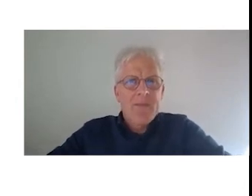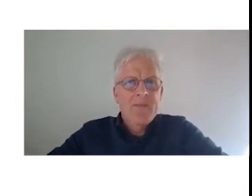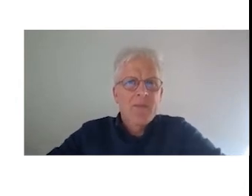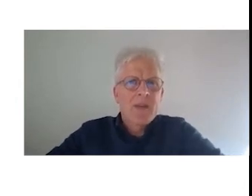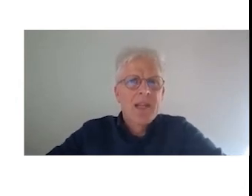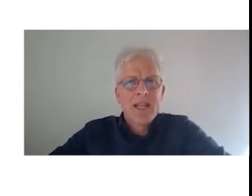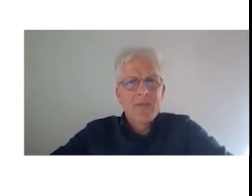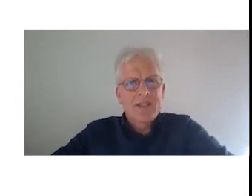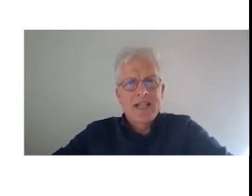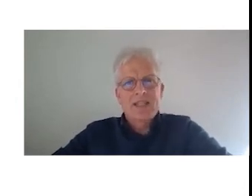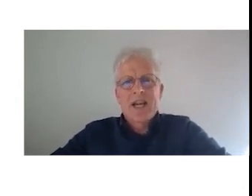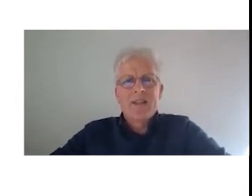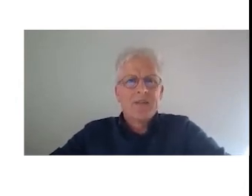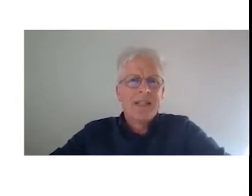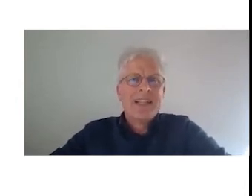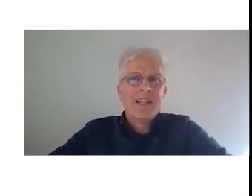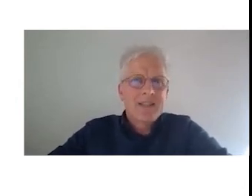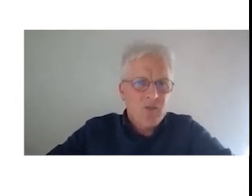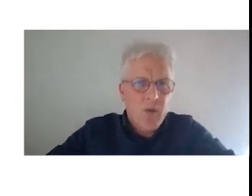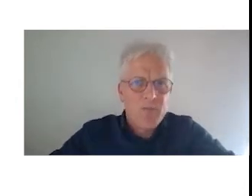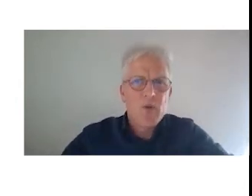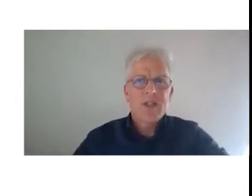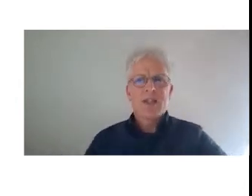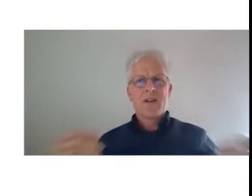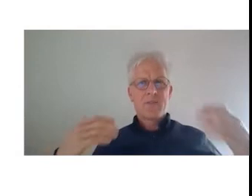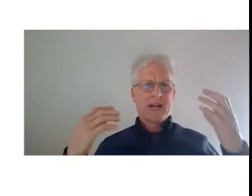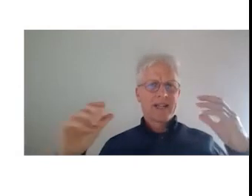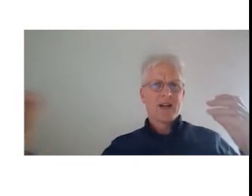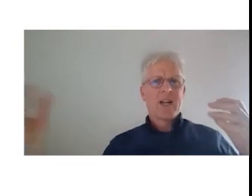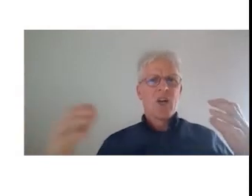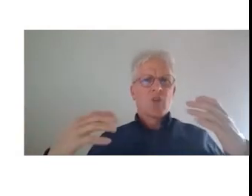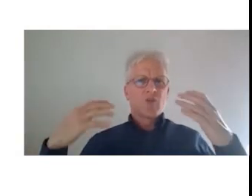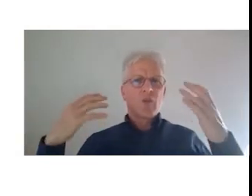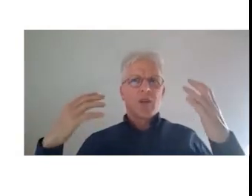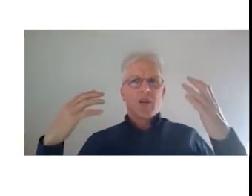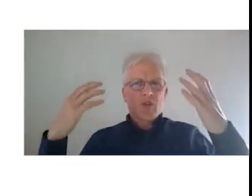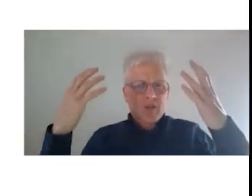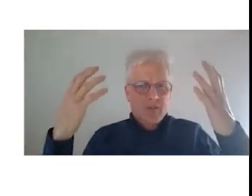UK im Distanzlernen. Ist das überhaupt möglich bei einer